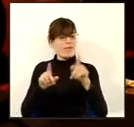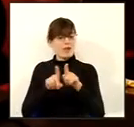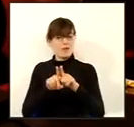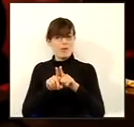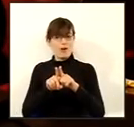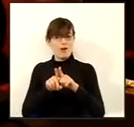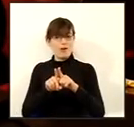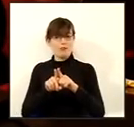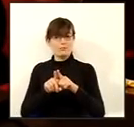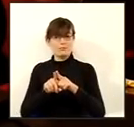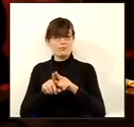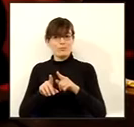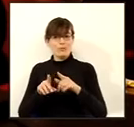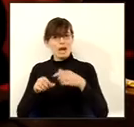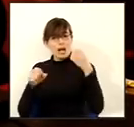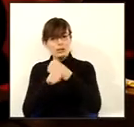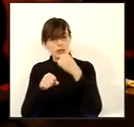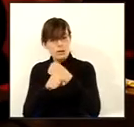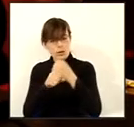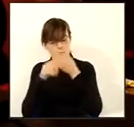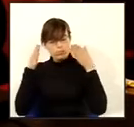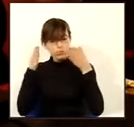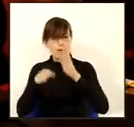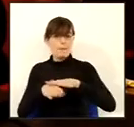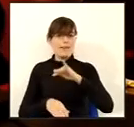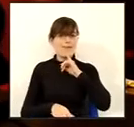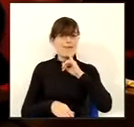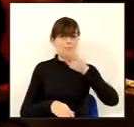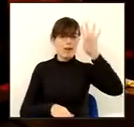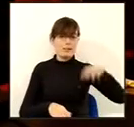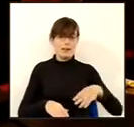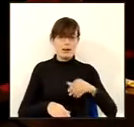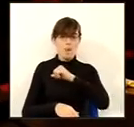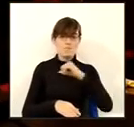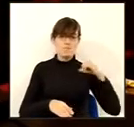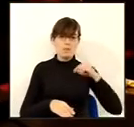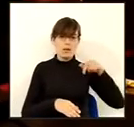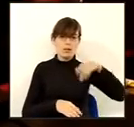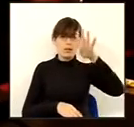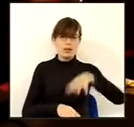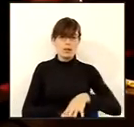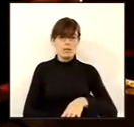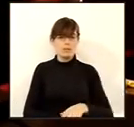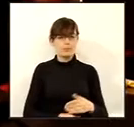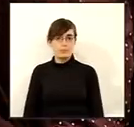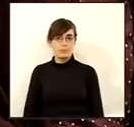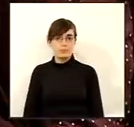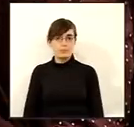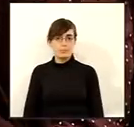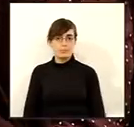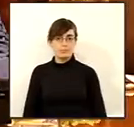natal i un esforç constant perquè la llengua catalana sigui la llengua pròpia del país. Moltes gràcies,